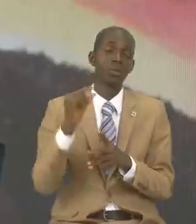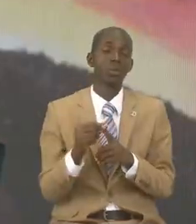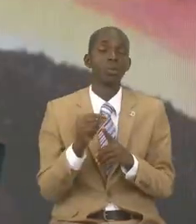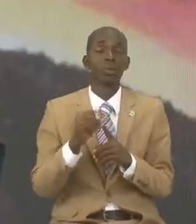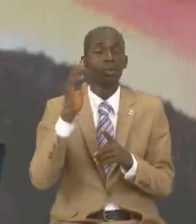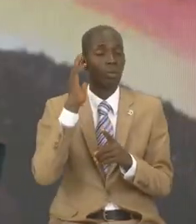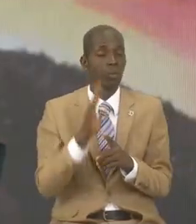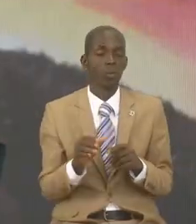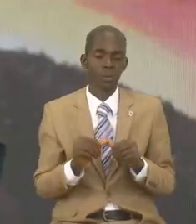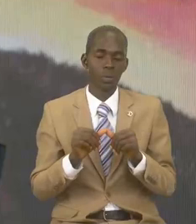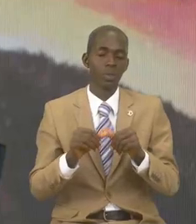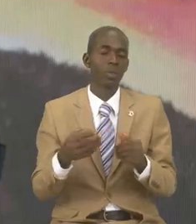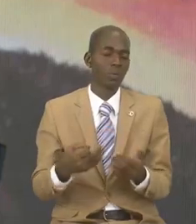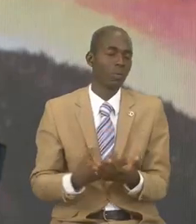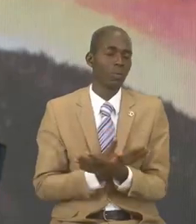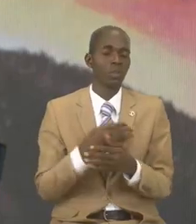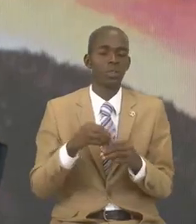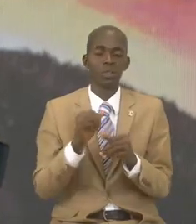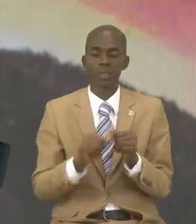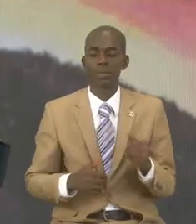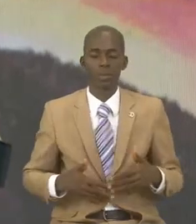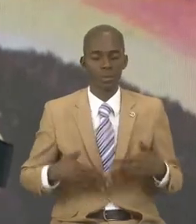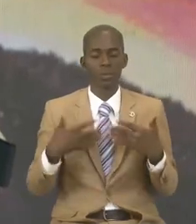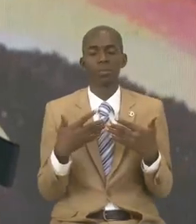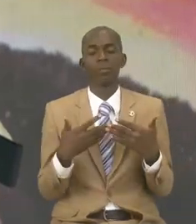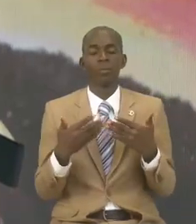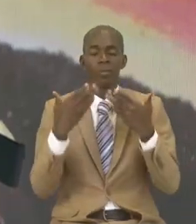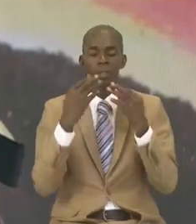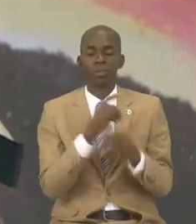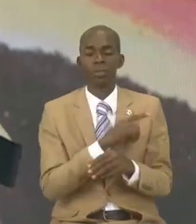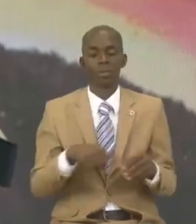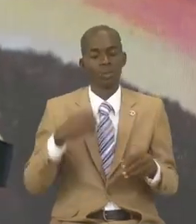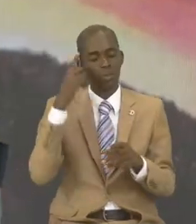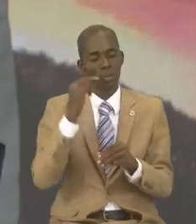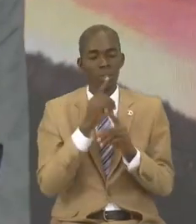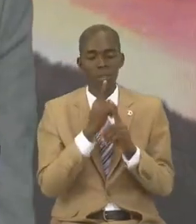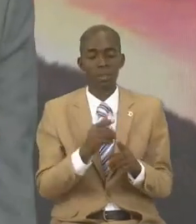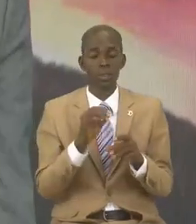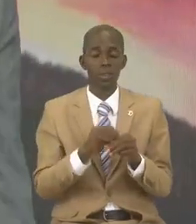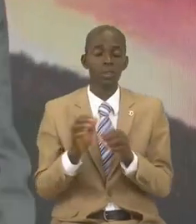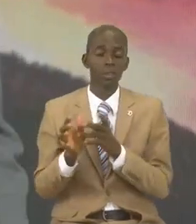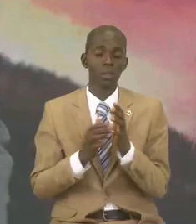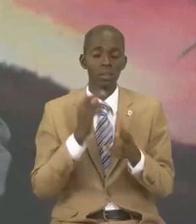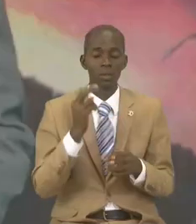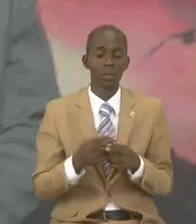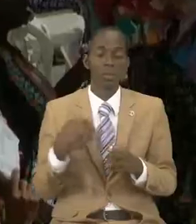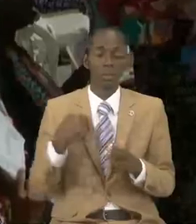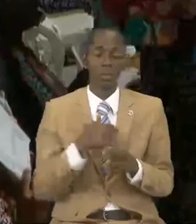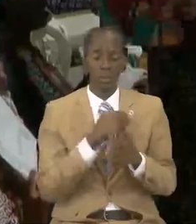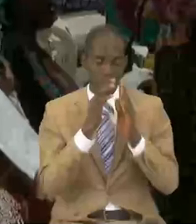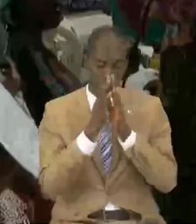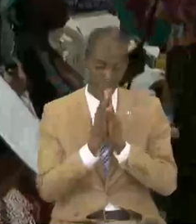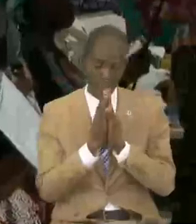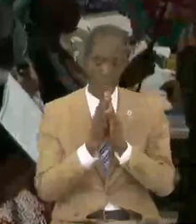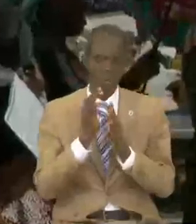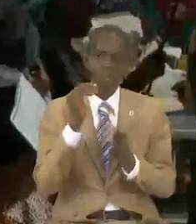parole soit fraîche dans chaque vie. Merci Seigneur pour l'exaucement. Au nom de Jésus, nous